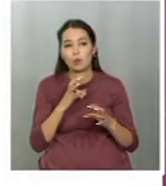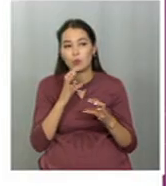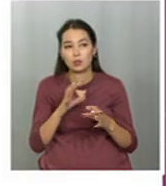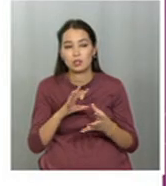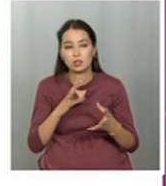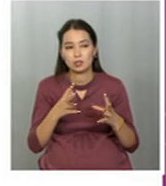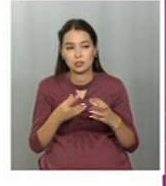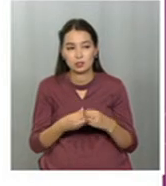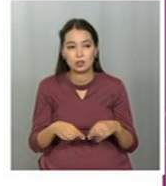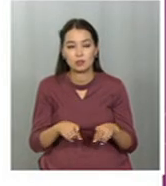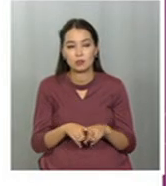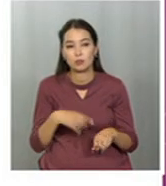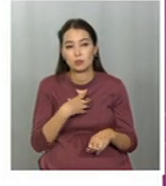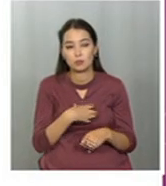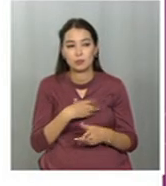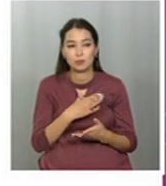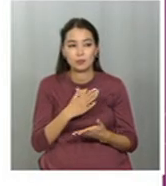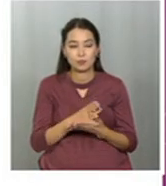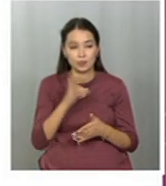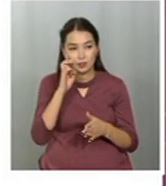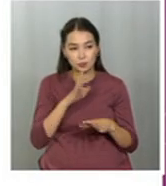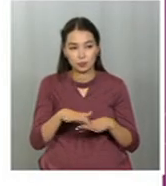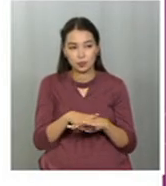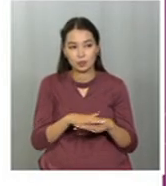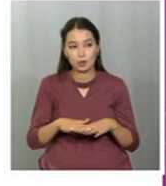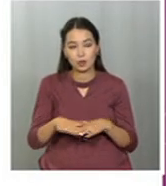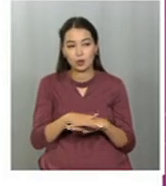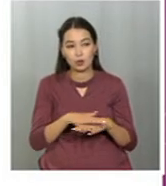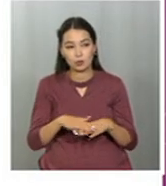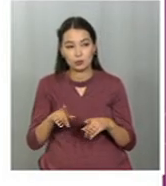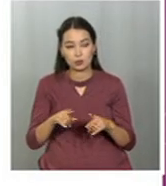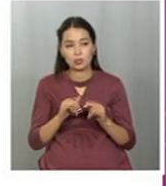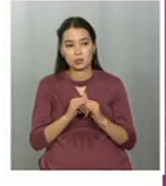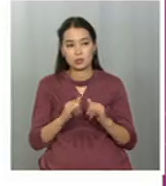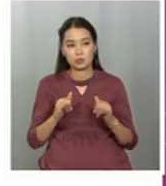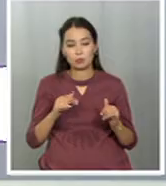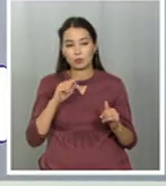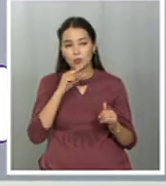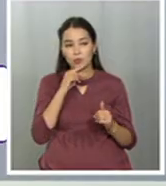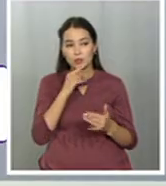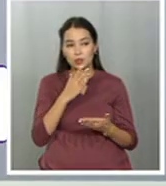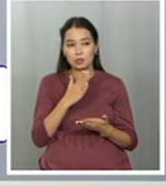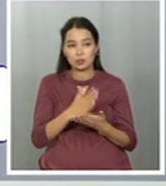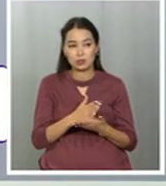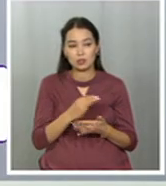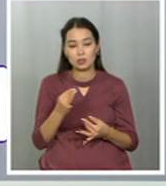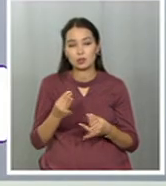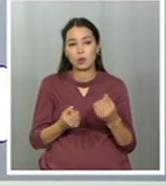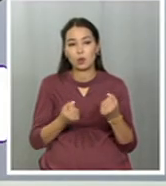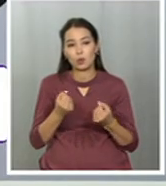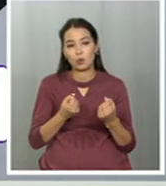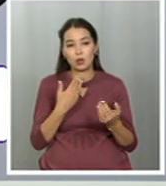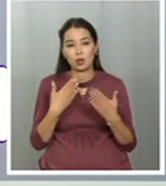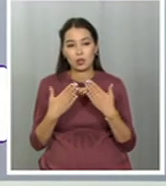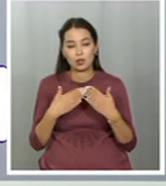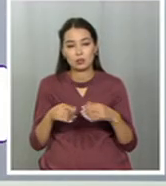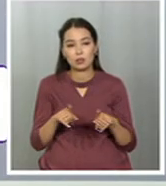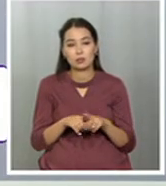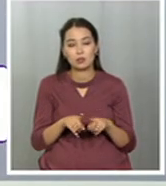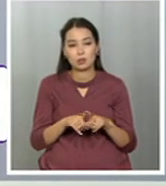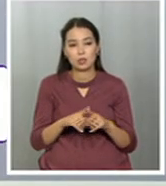рөл атқарады, сонымен бірге мемлекет аумағын, яғни экономикалық дамытуда және көлік қатынастары ретінде